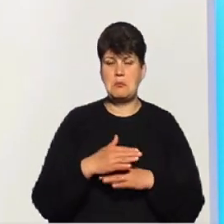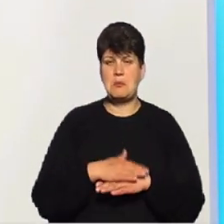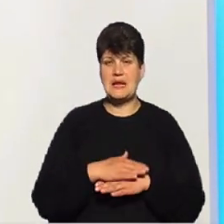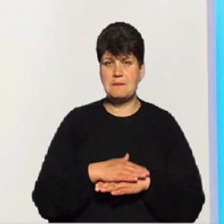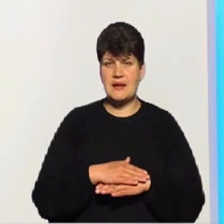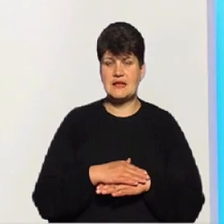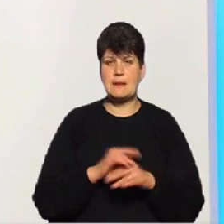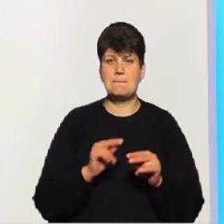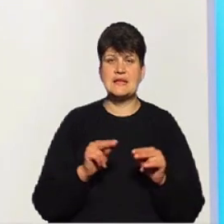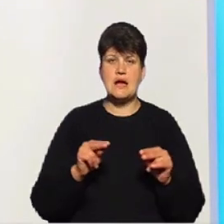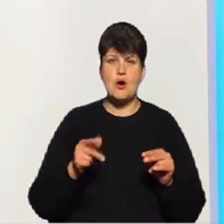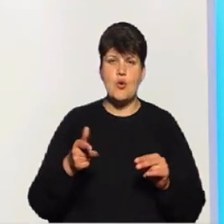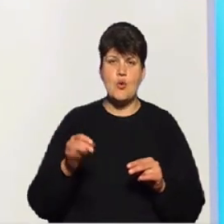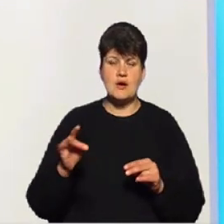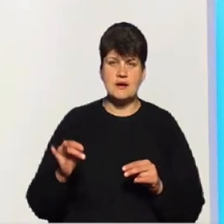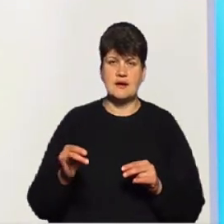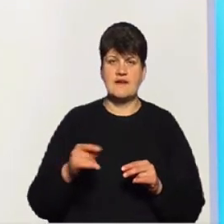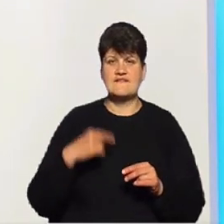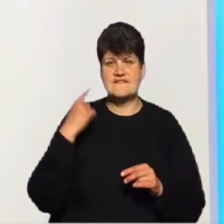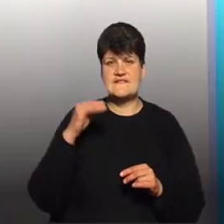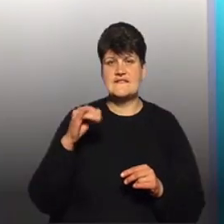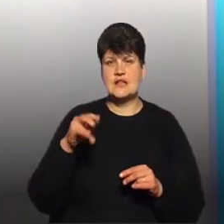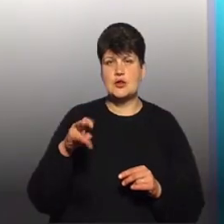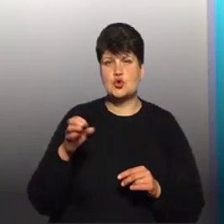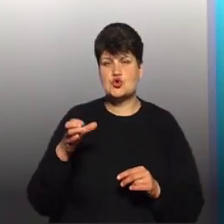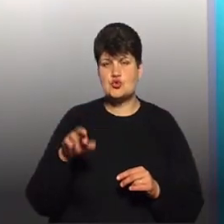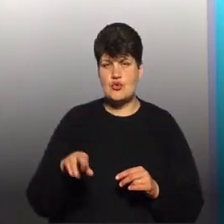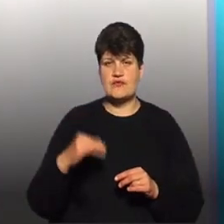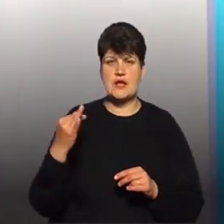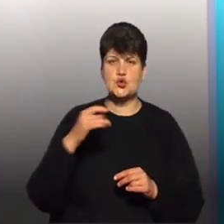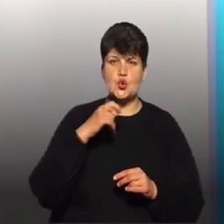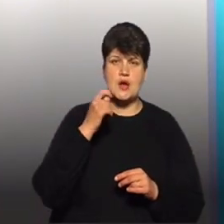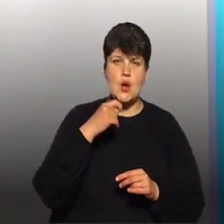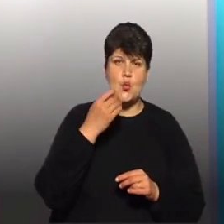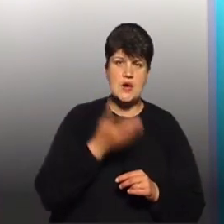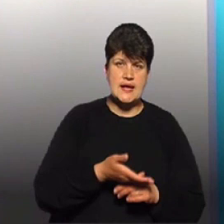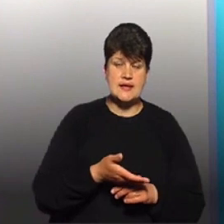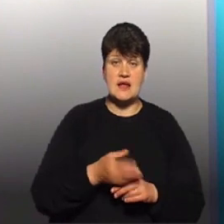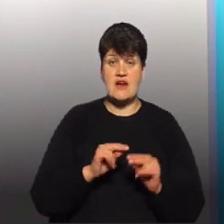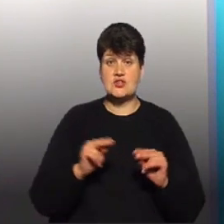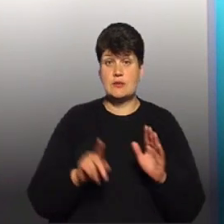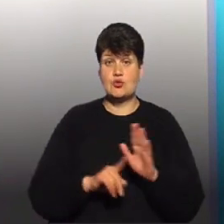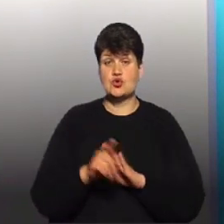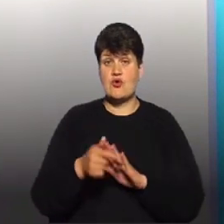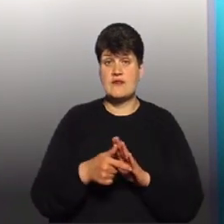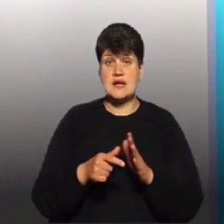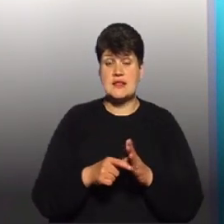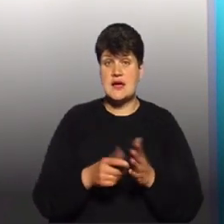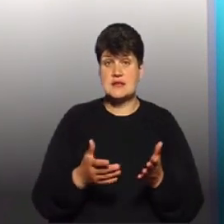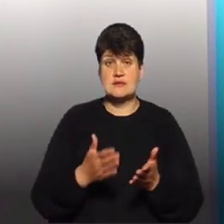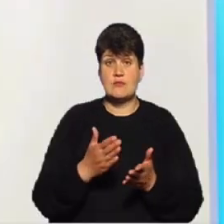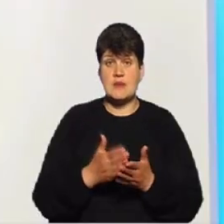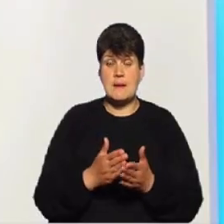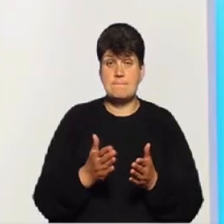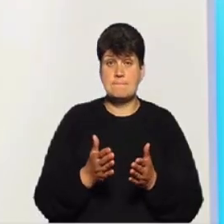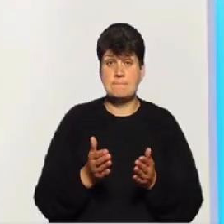і педагогіка, і в якійсь мірі філософія, і історія України. А вчитель початкових класів, він має таку